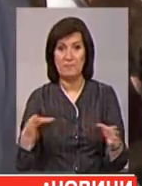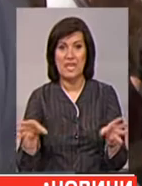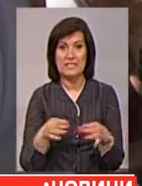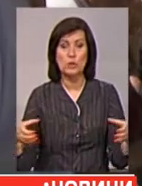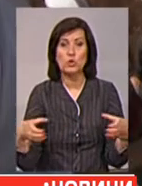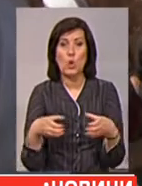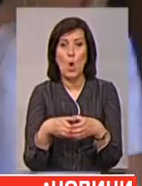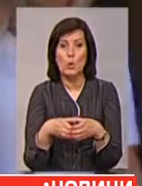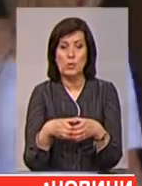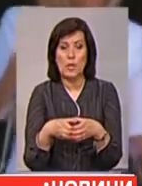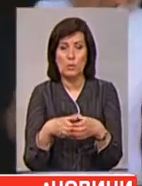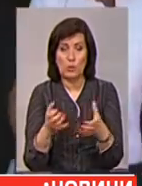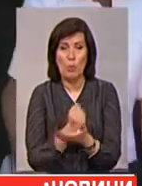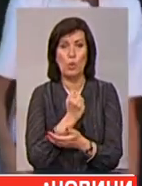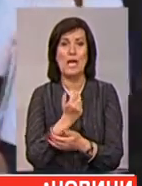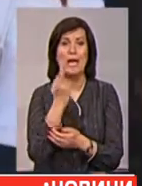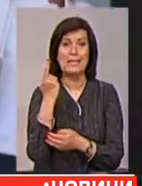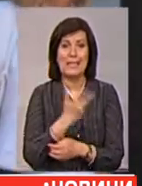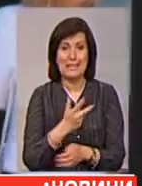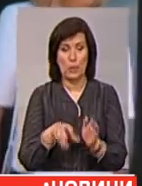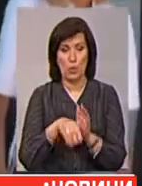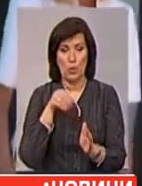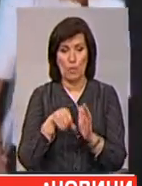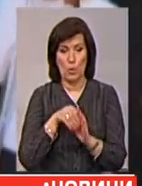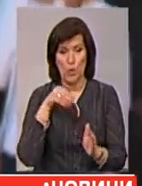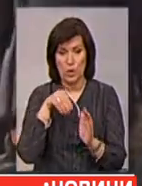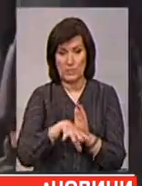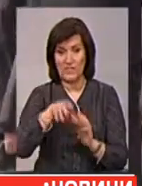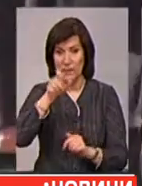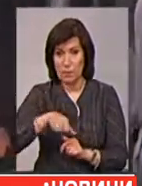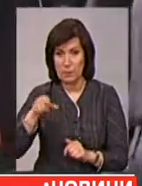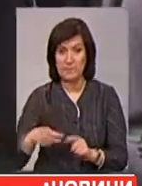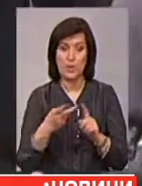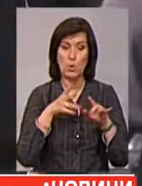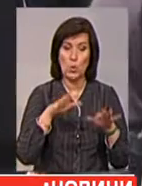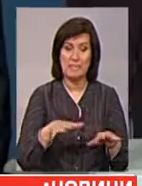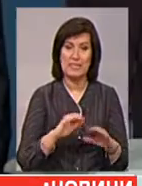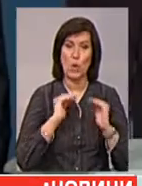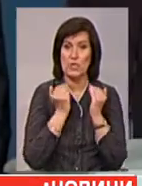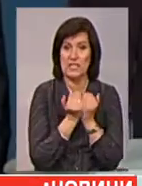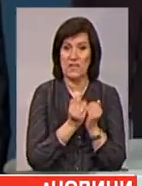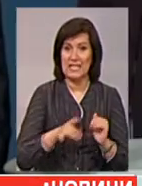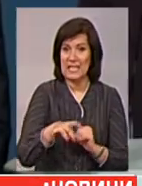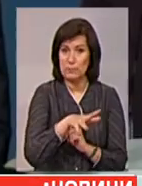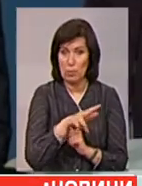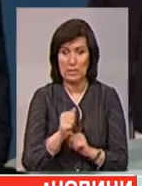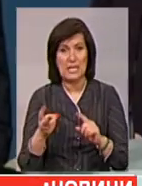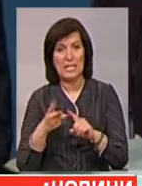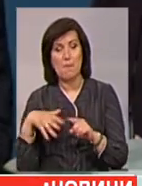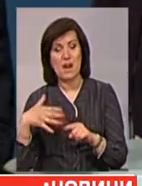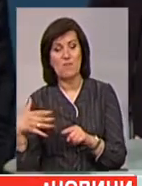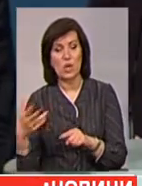«Демократичним рухом» вона здобула майже третину голосів виборців. Друге місце в консервативних республіканців, а третє – у